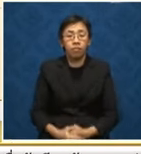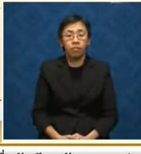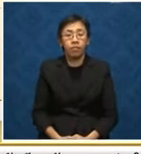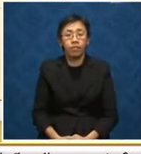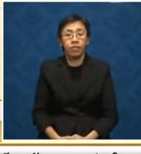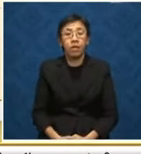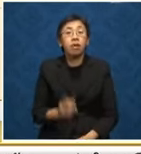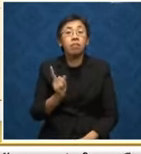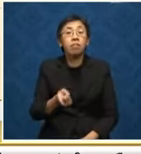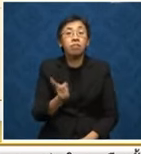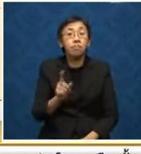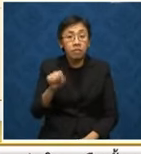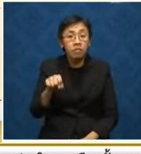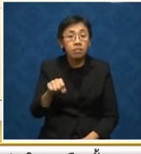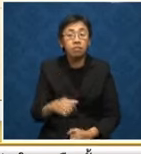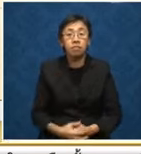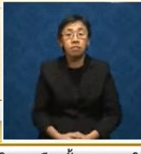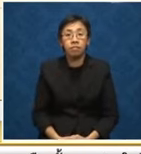เอาอย่างเดิมใช่ไหมฮะ